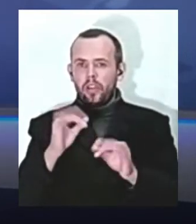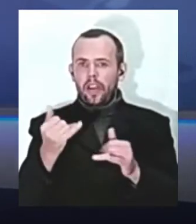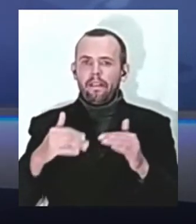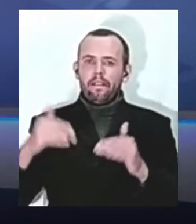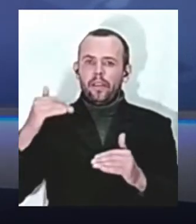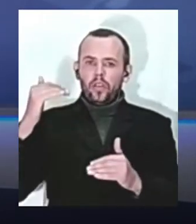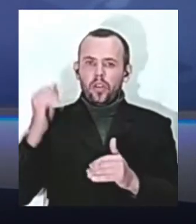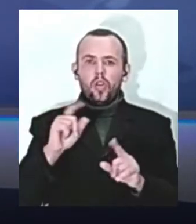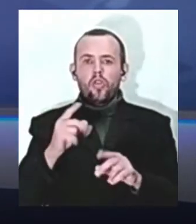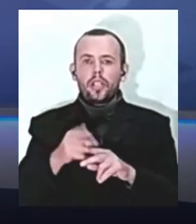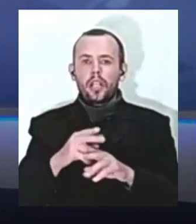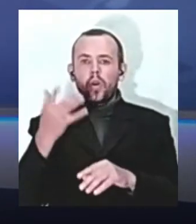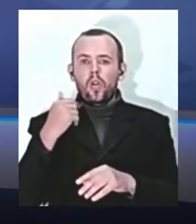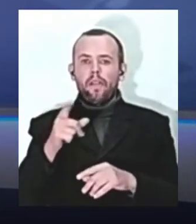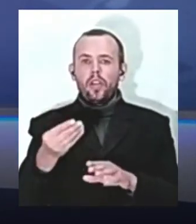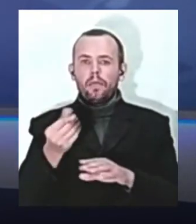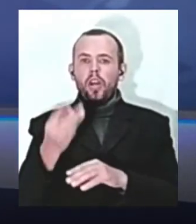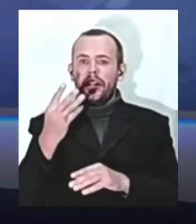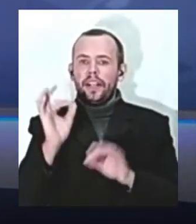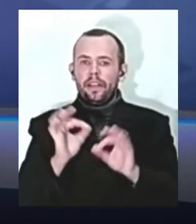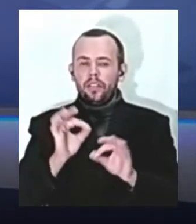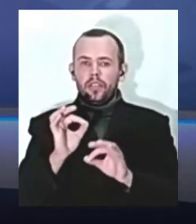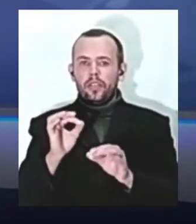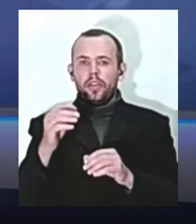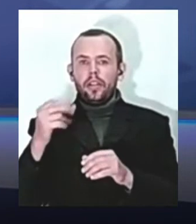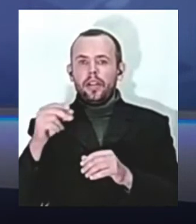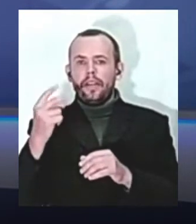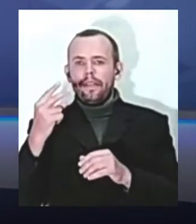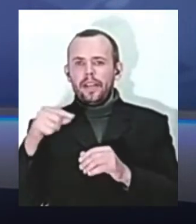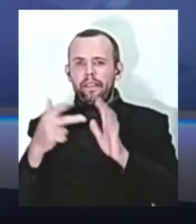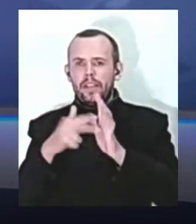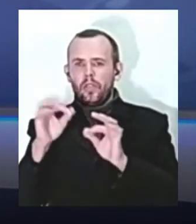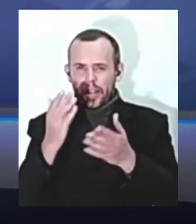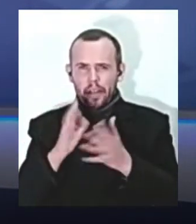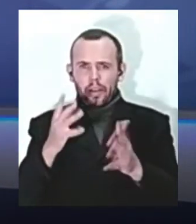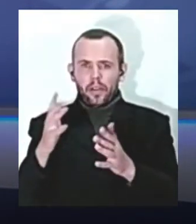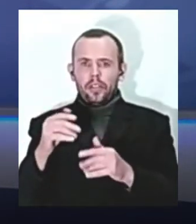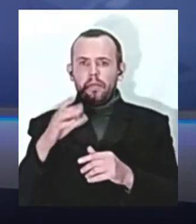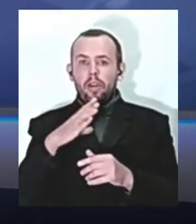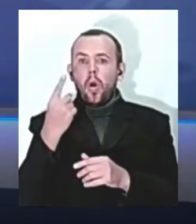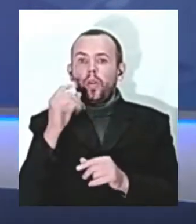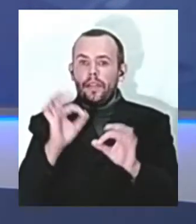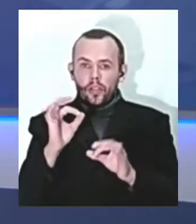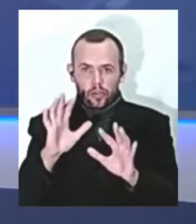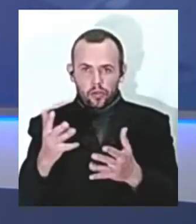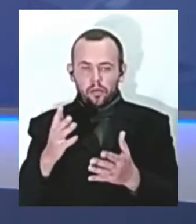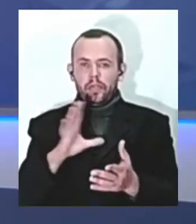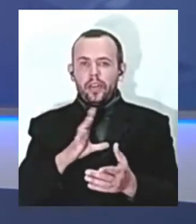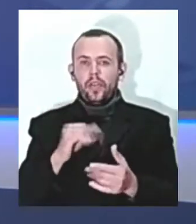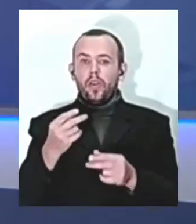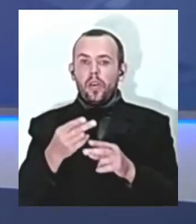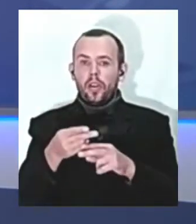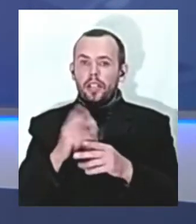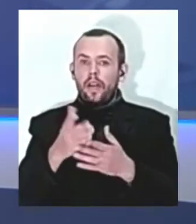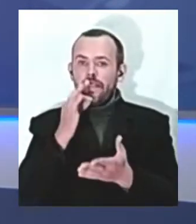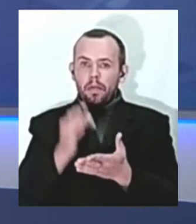коли вони сплачують 3%, 2,2% є такі випадки, 1% є такі випадки. Оце якраз відповідальність голови. Хай